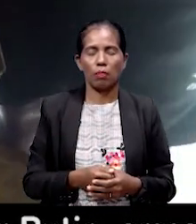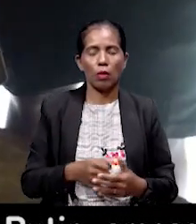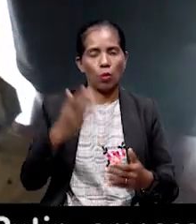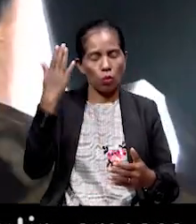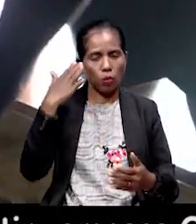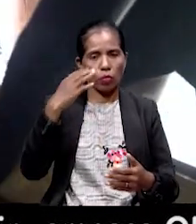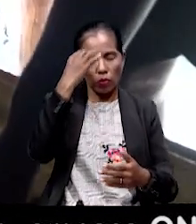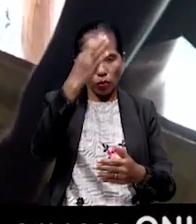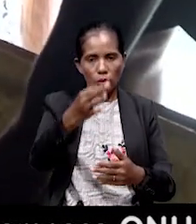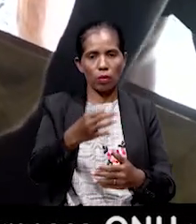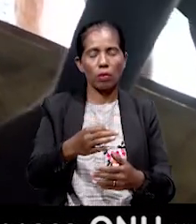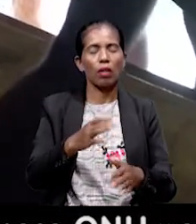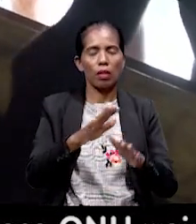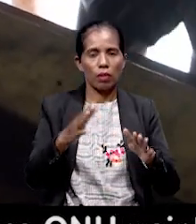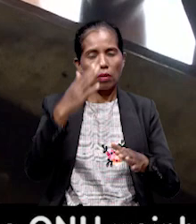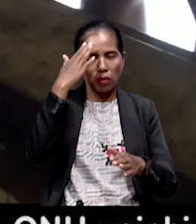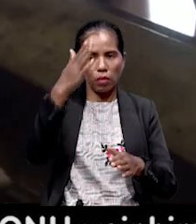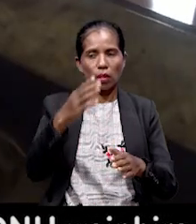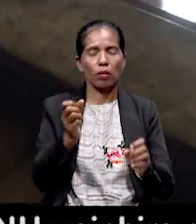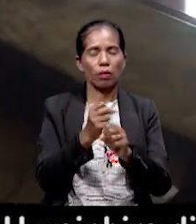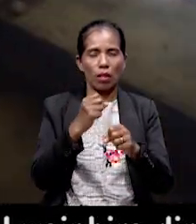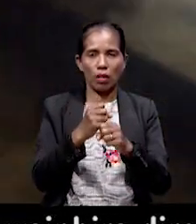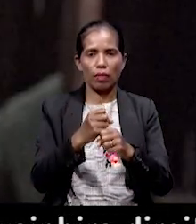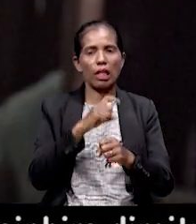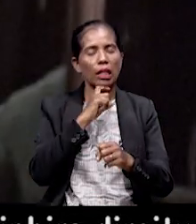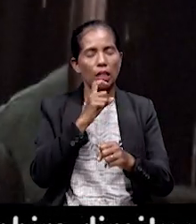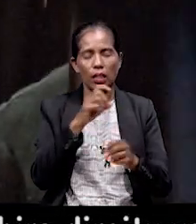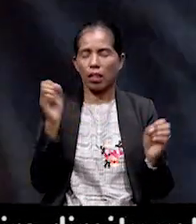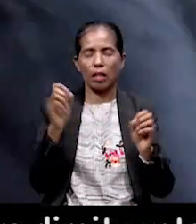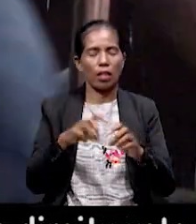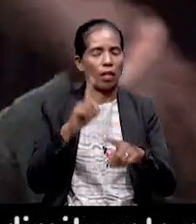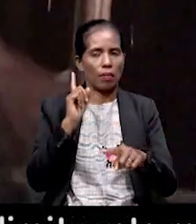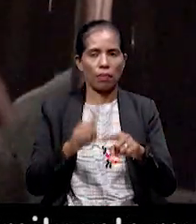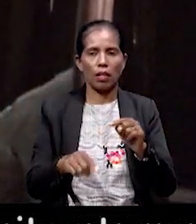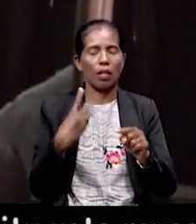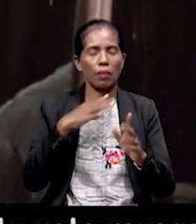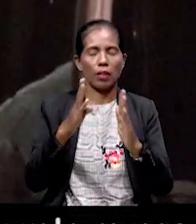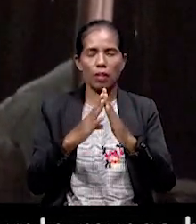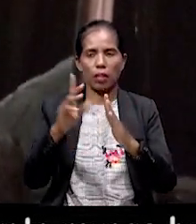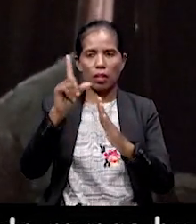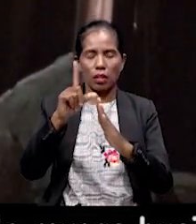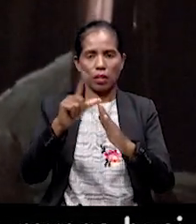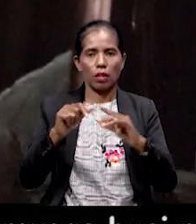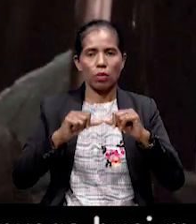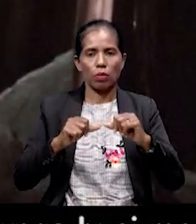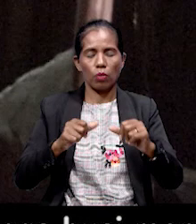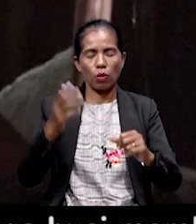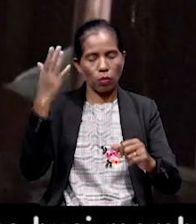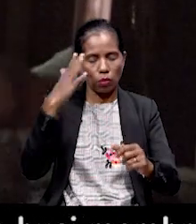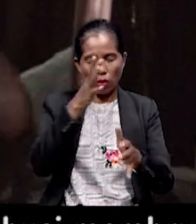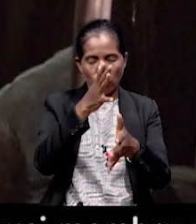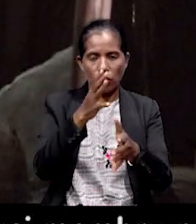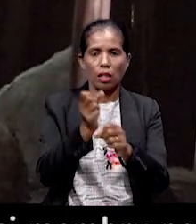tuir mai atu modifika fali halu fali kaleng atau fali buat seluk ne ladek tamba amne lisan ne tengkla wan sa halu tuir buat ne be origin